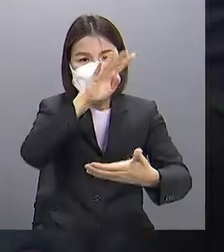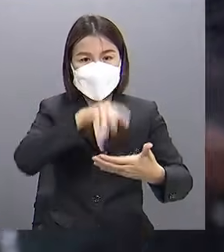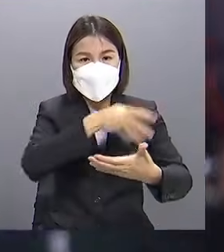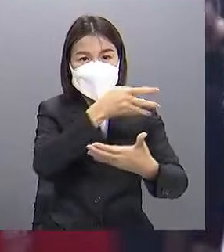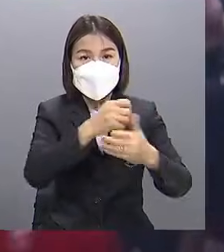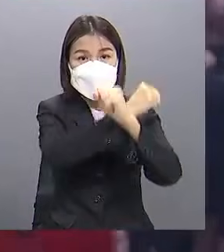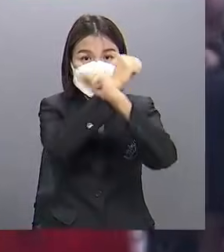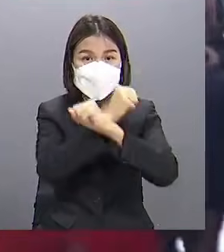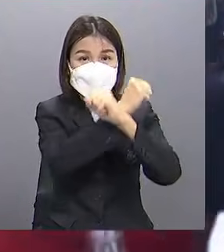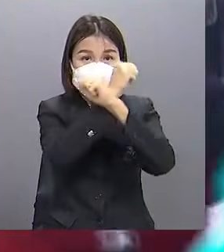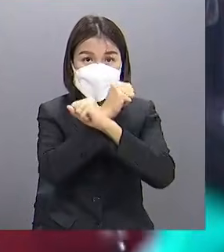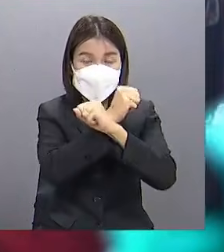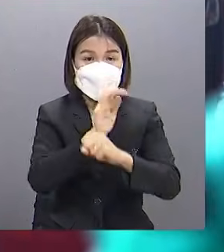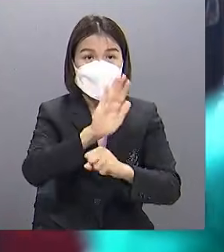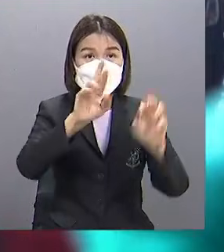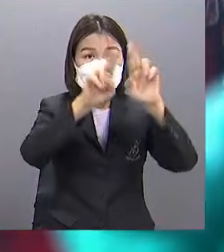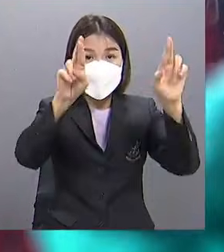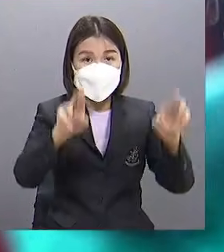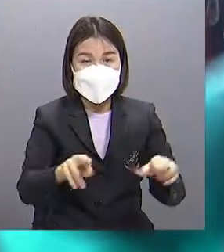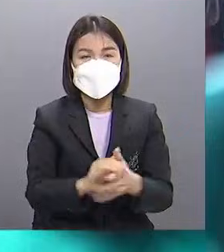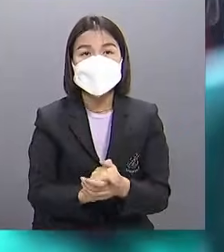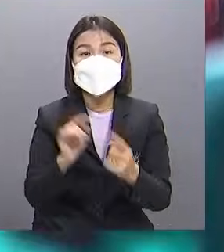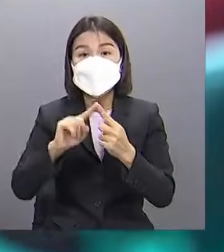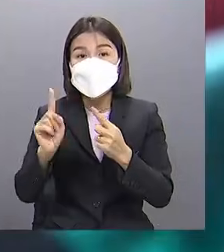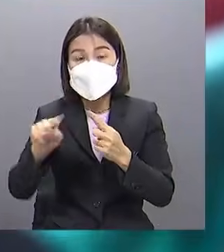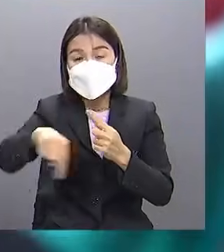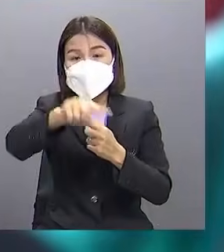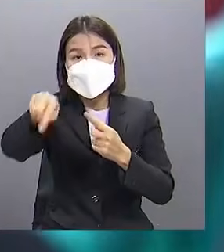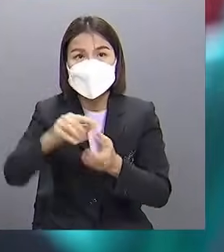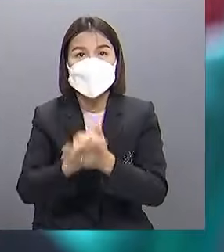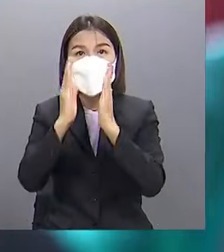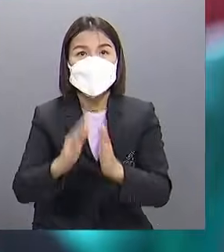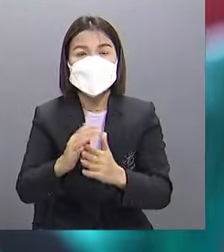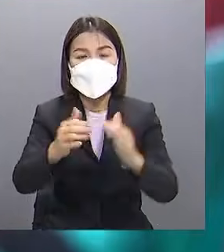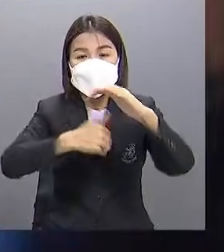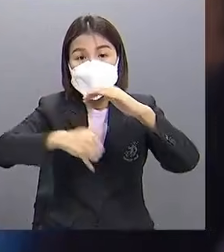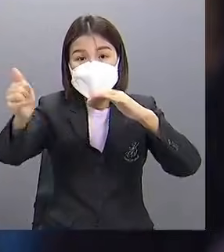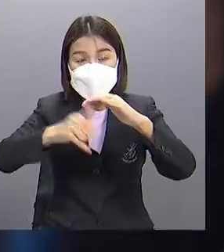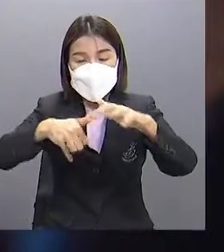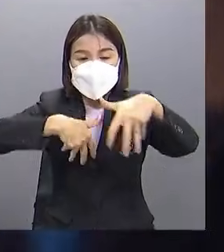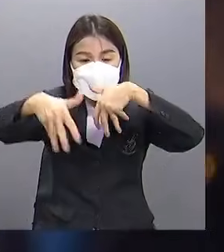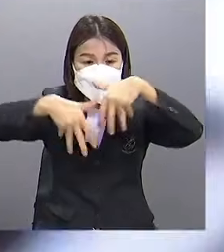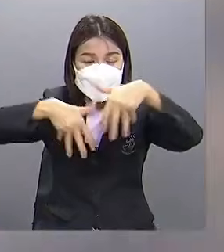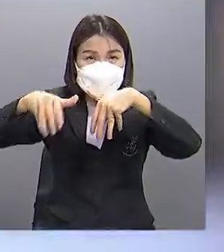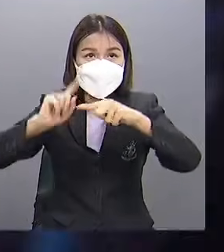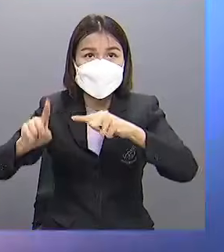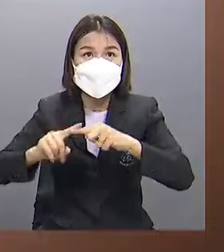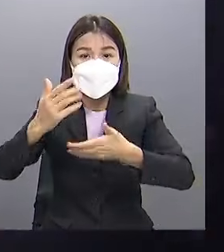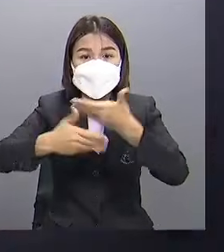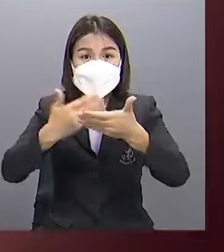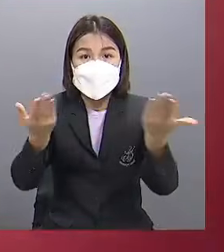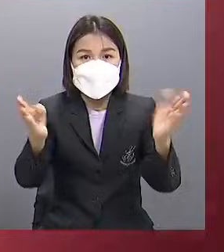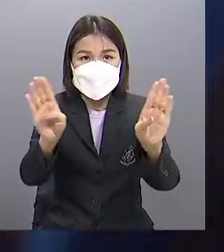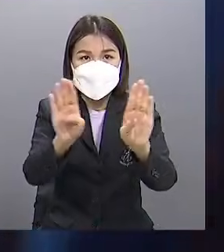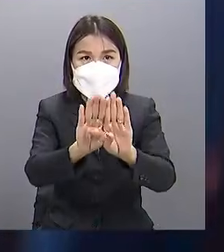ของร้านค้าหรือพื้นที่ที่มีผู้คนพลุกพล่านรวมไปถึงการปิดตลาดทันทีที่มีการพบผู้ติด